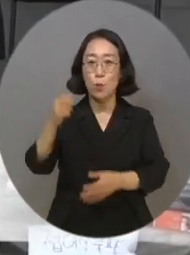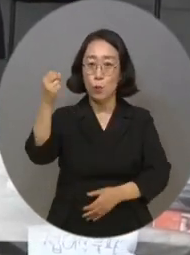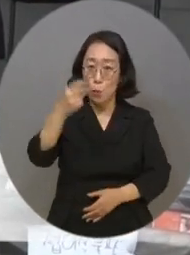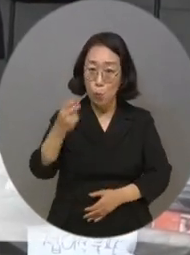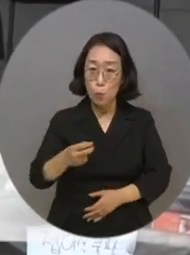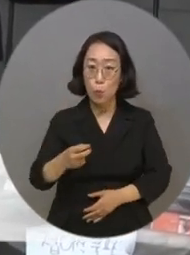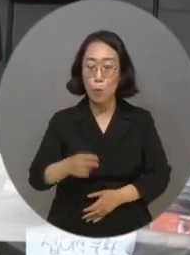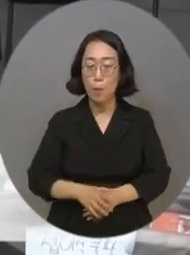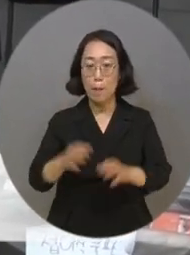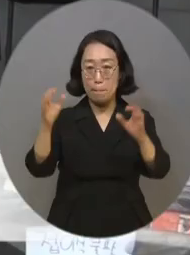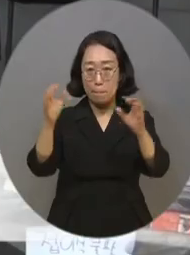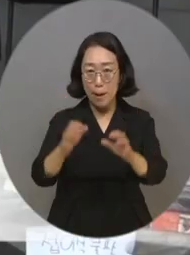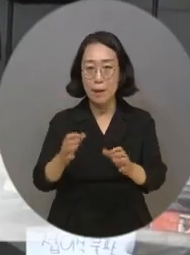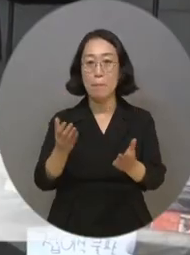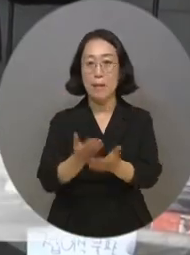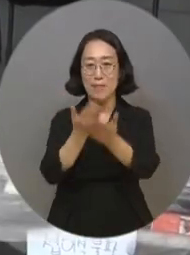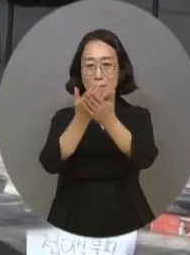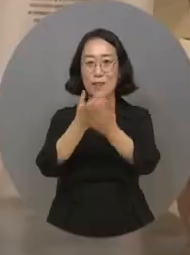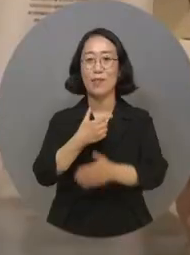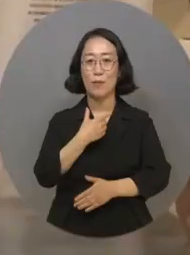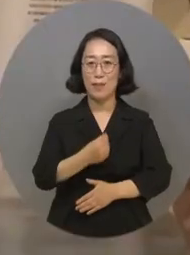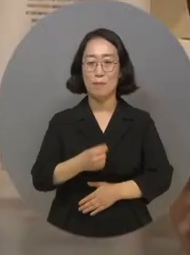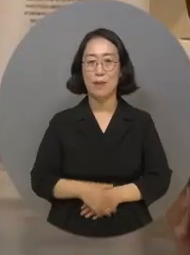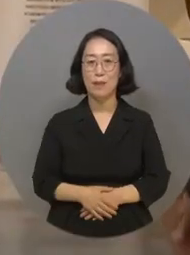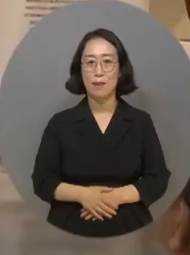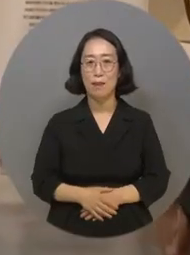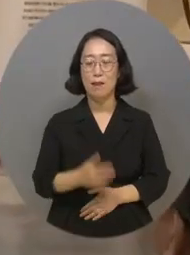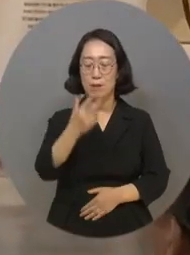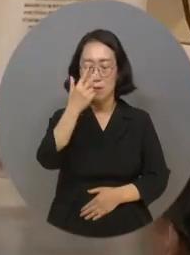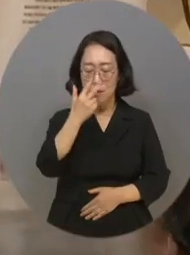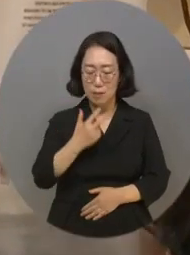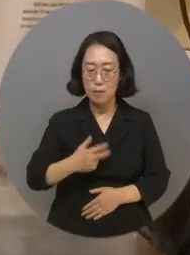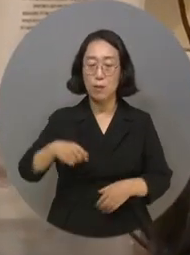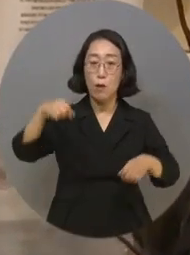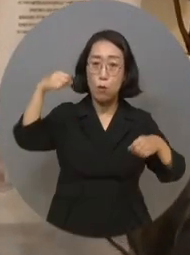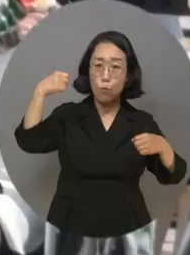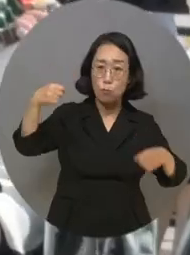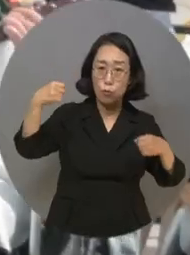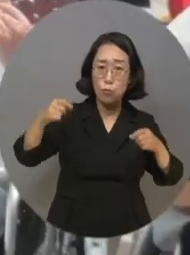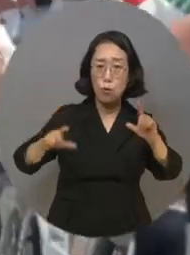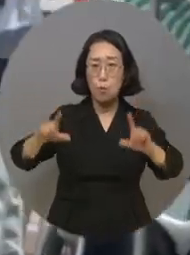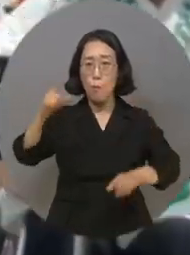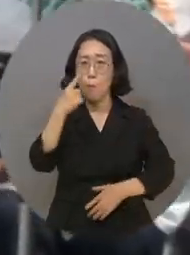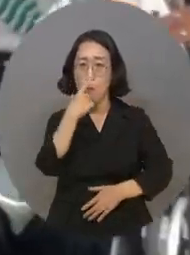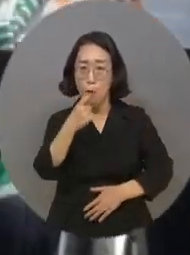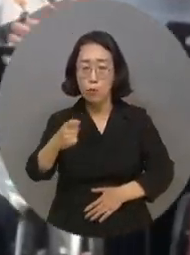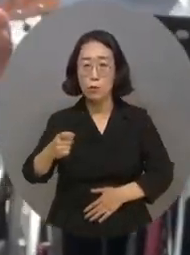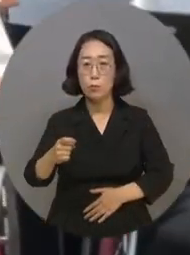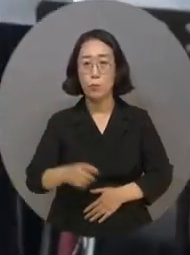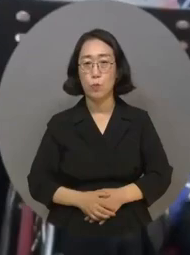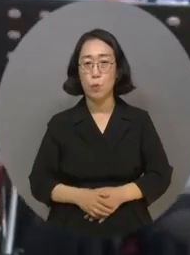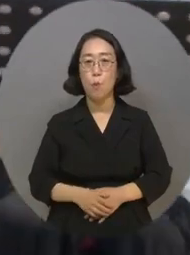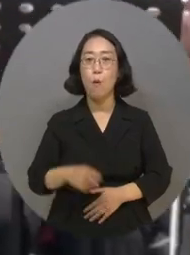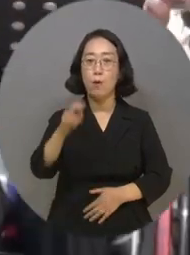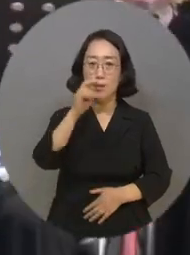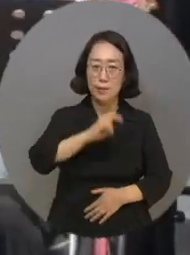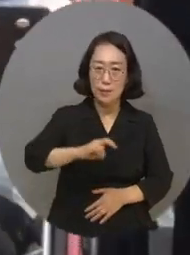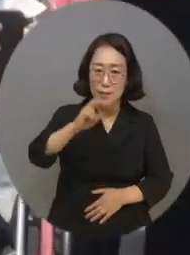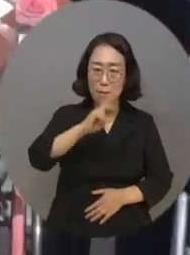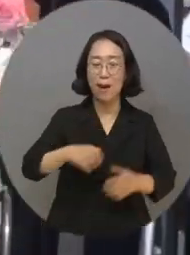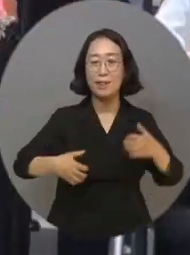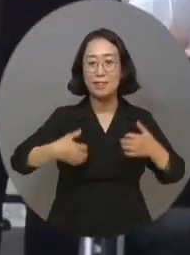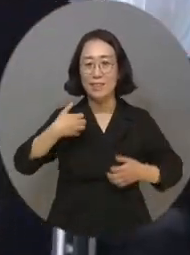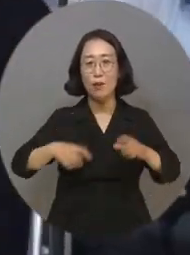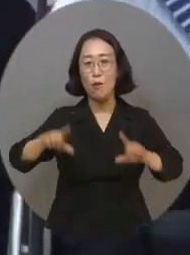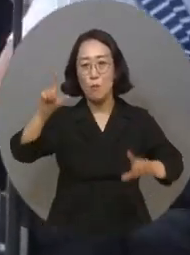더 발전하기를 기원하겠습니다. 시각장애인 무용단의 아름다운 선, 장애인 연주가들의 신나고 즐거운